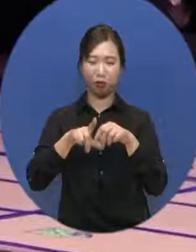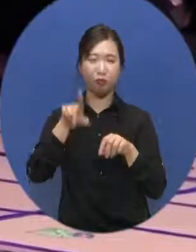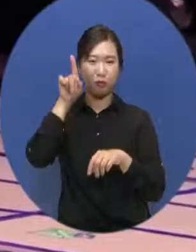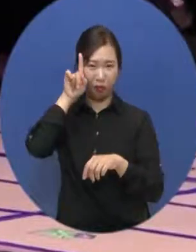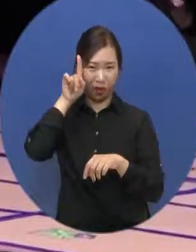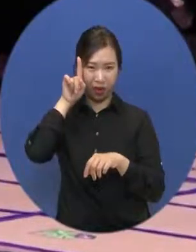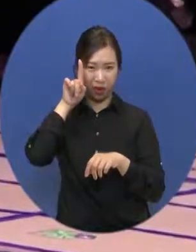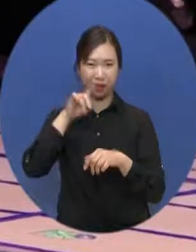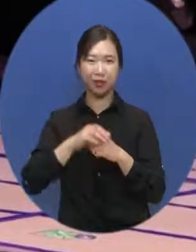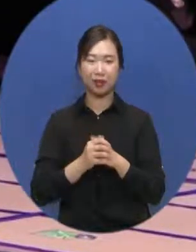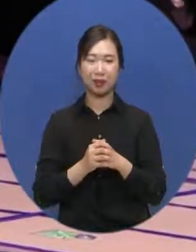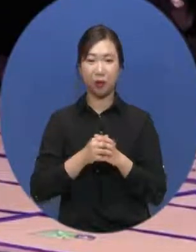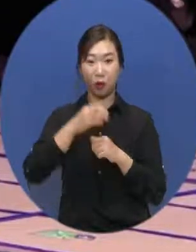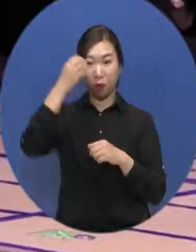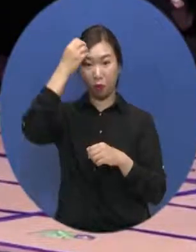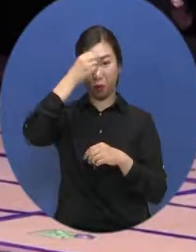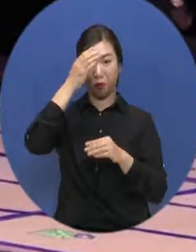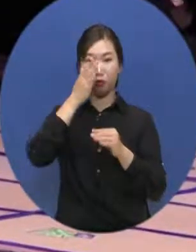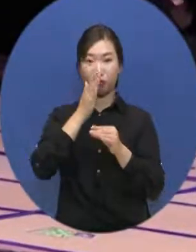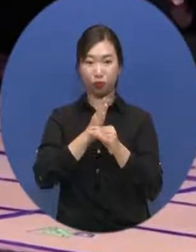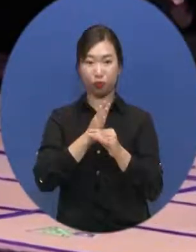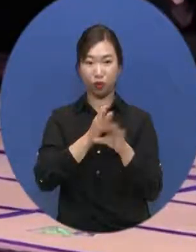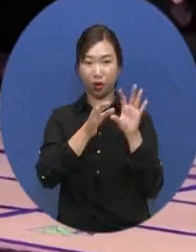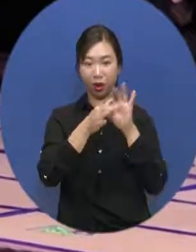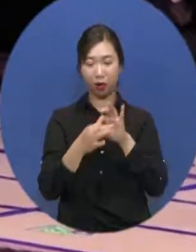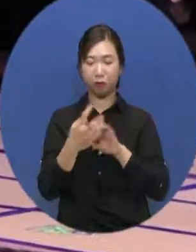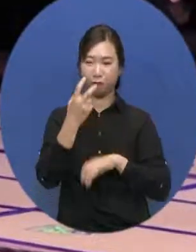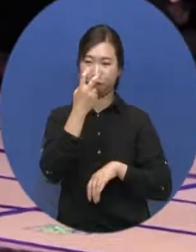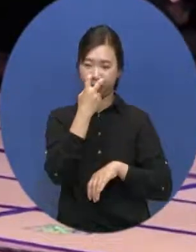고등부, 중등부 이렇게 쭉 지켜봤는데